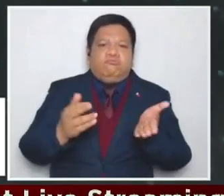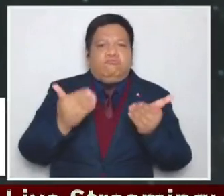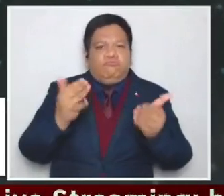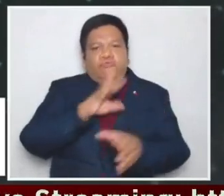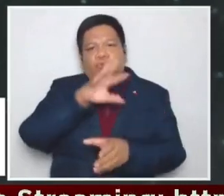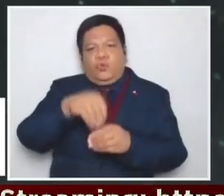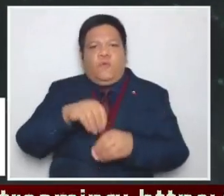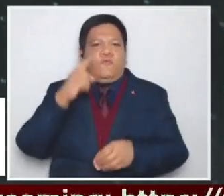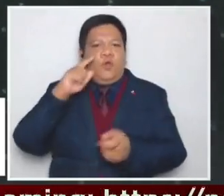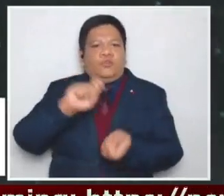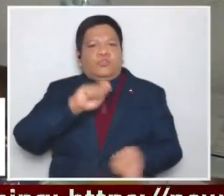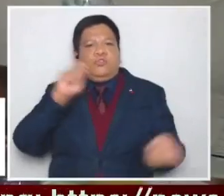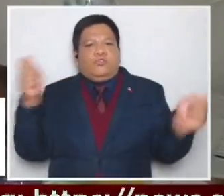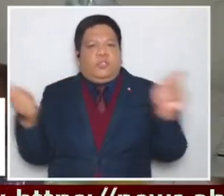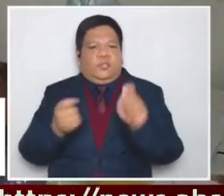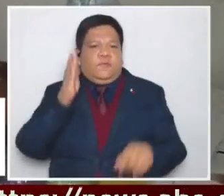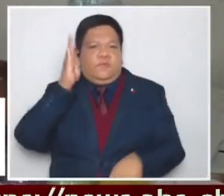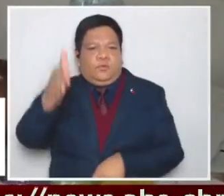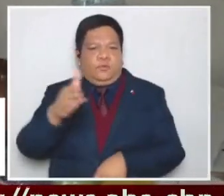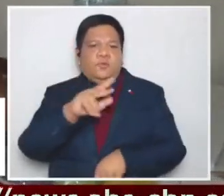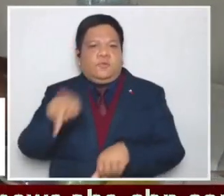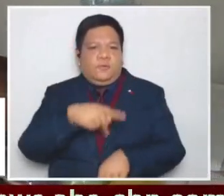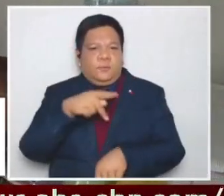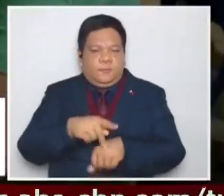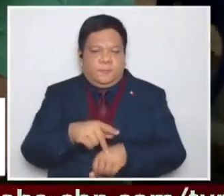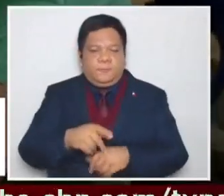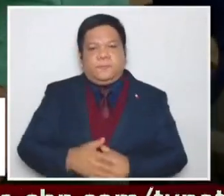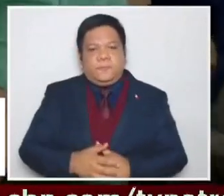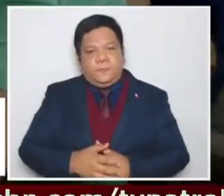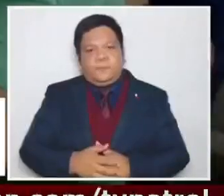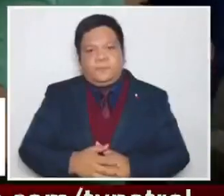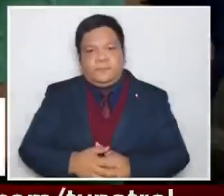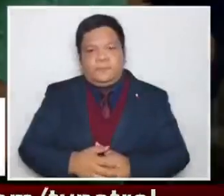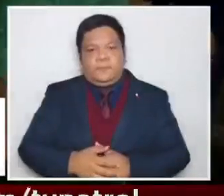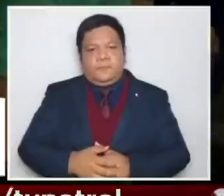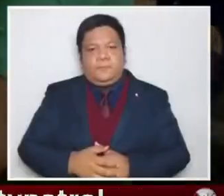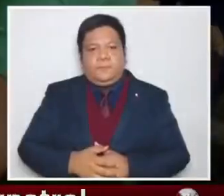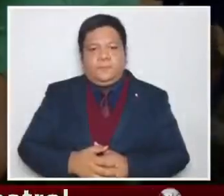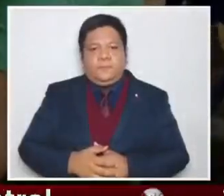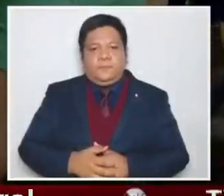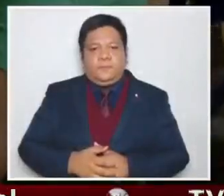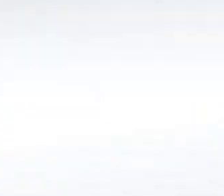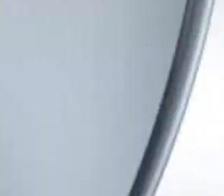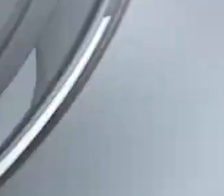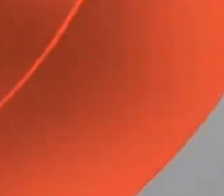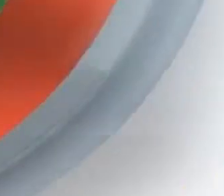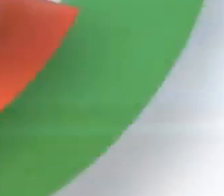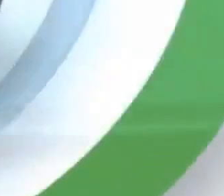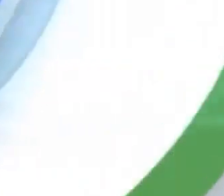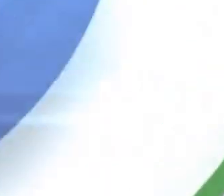paghubog sa kinabukasan ng bayan. MJ Felipe, ABS-CBN News.